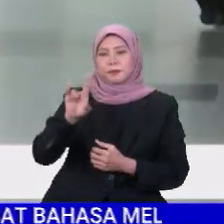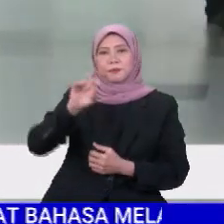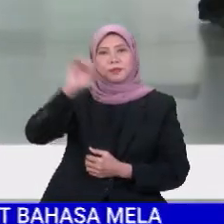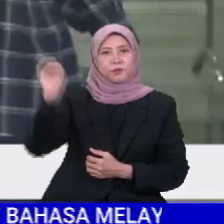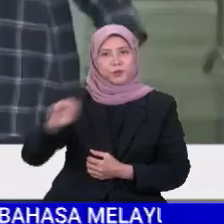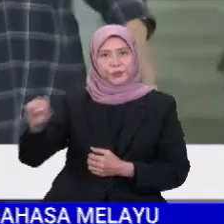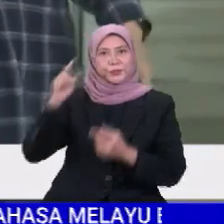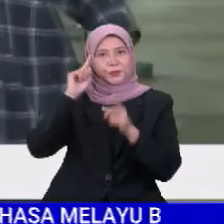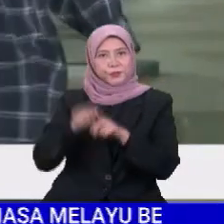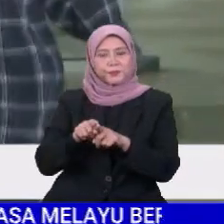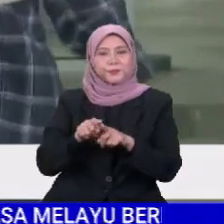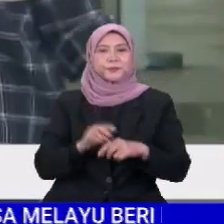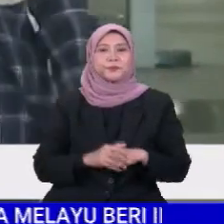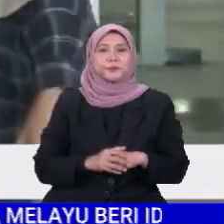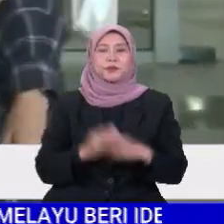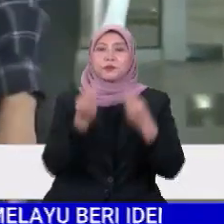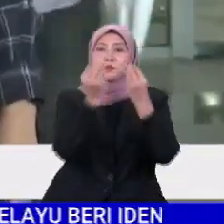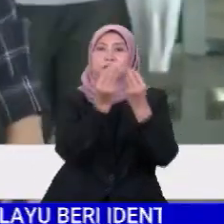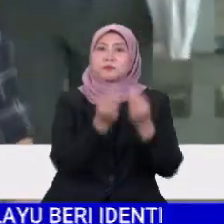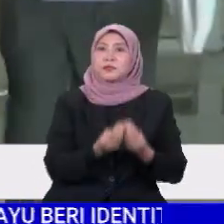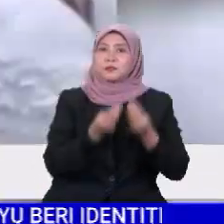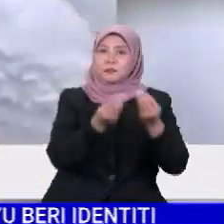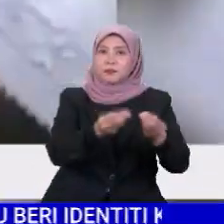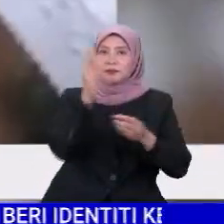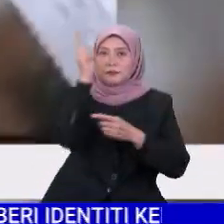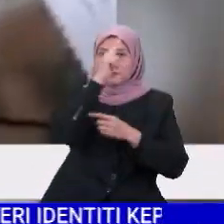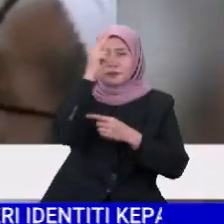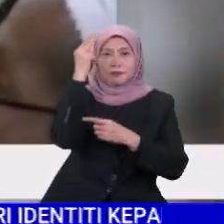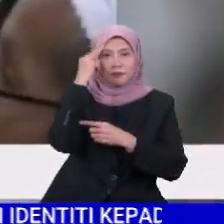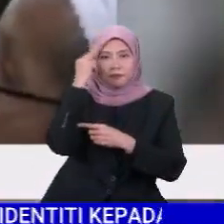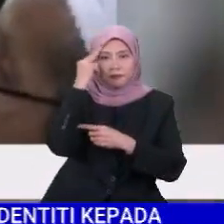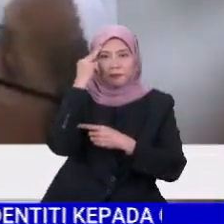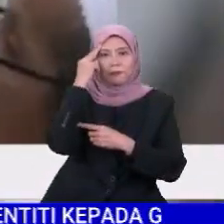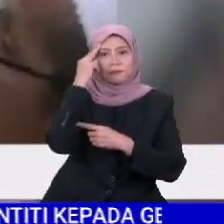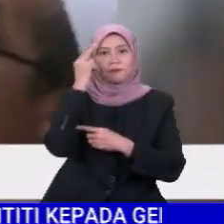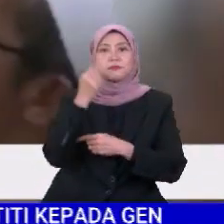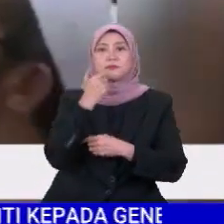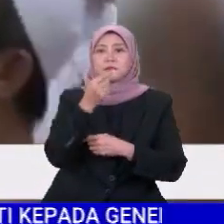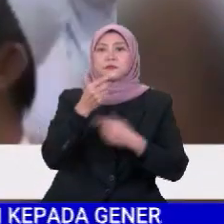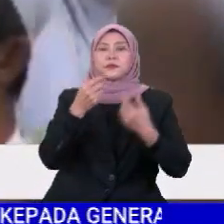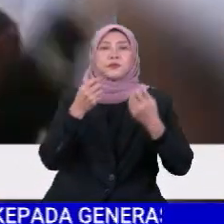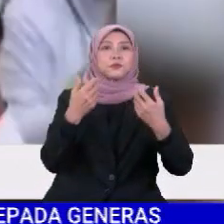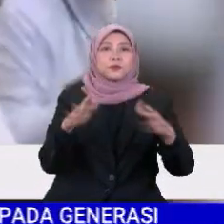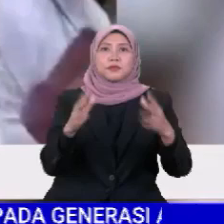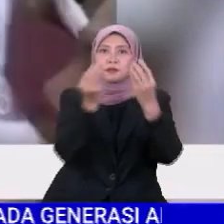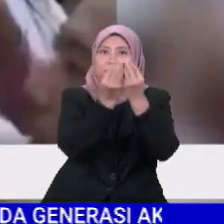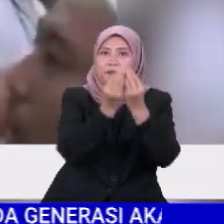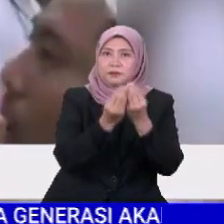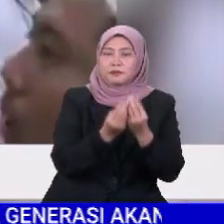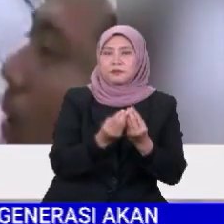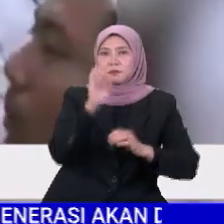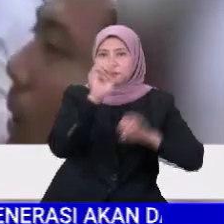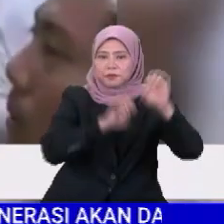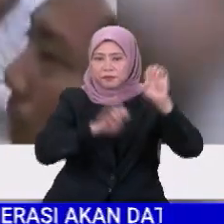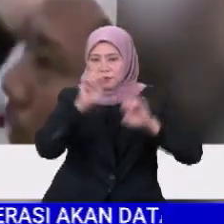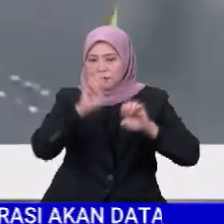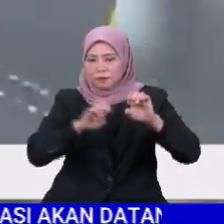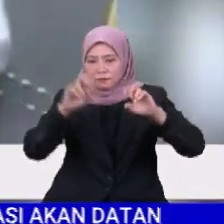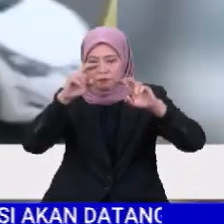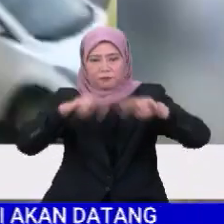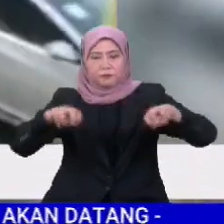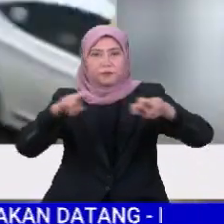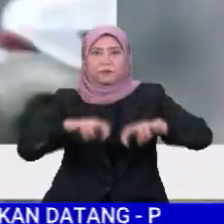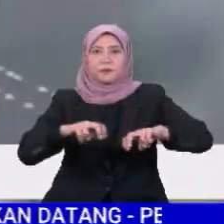58%. Tambahnya kuota yang diberikan kerajaan Arab Saudi ini juga sudah mengambil kira penilaian dan